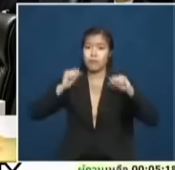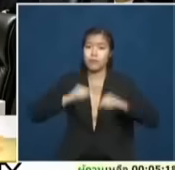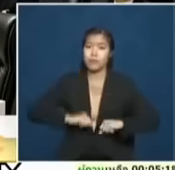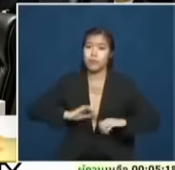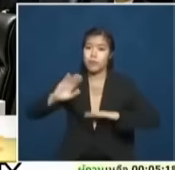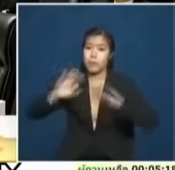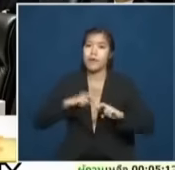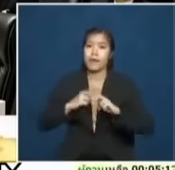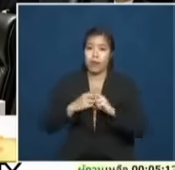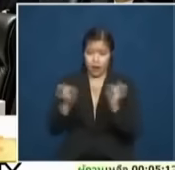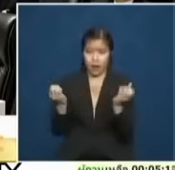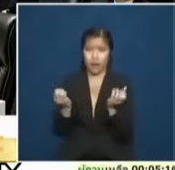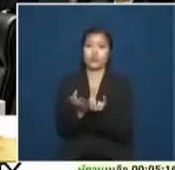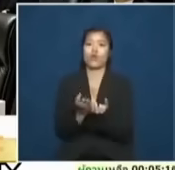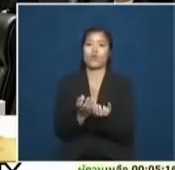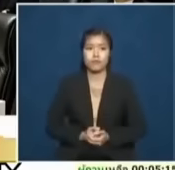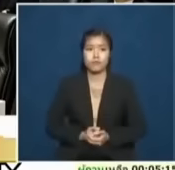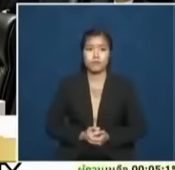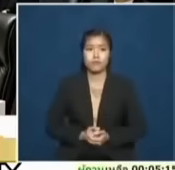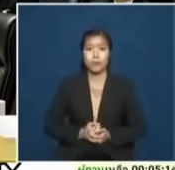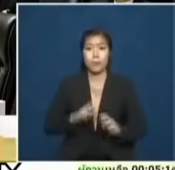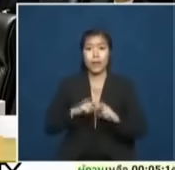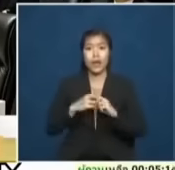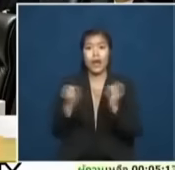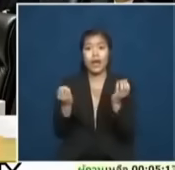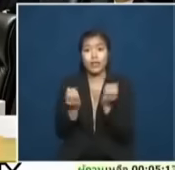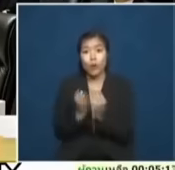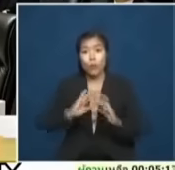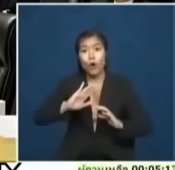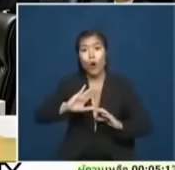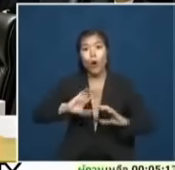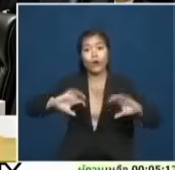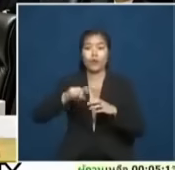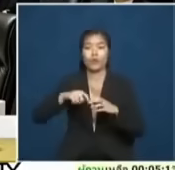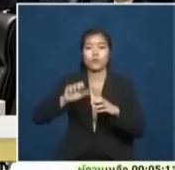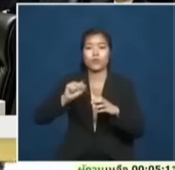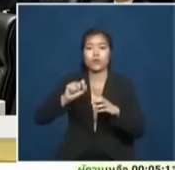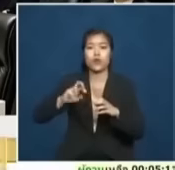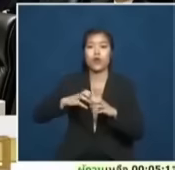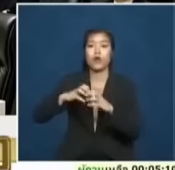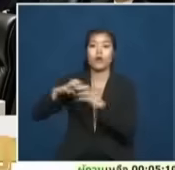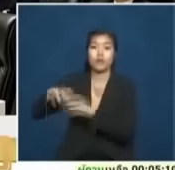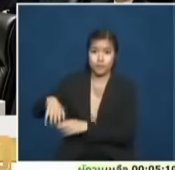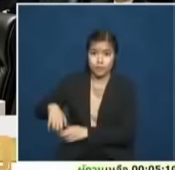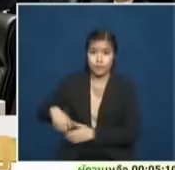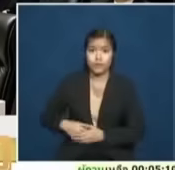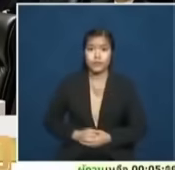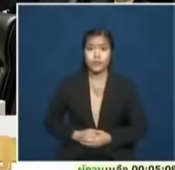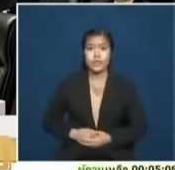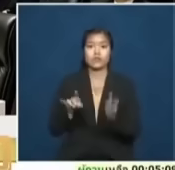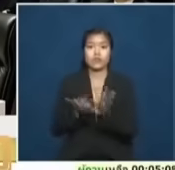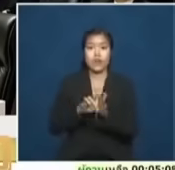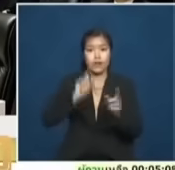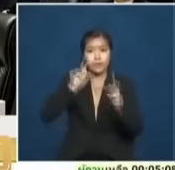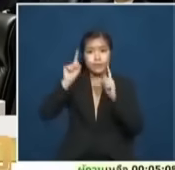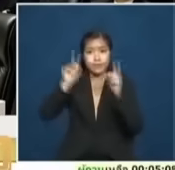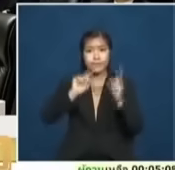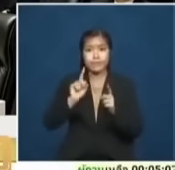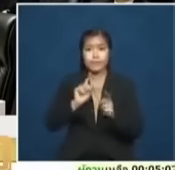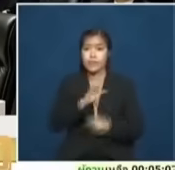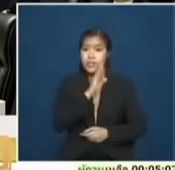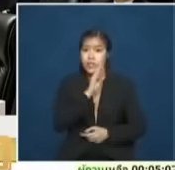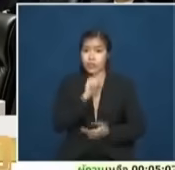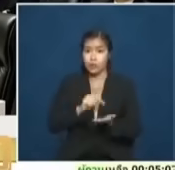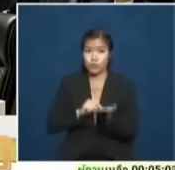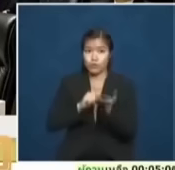งหนุนของใครเพราะแรงยุยงของใครของใครที่ให้ท้ายตั้งแต่สมัยม็อบโจมตีสถาบันกันหนักๆตอนนั้นน ่ะ นะ